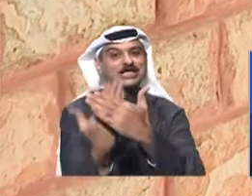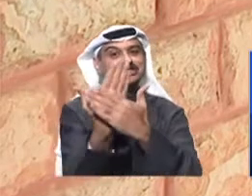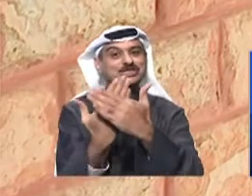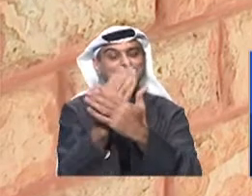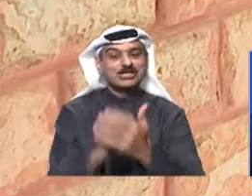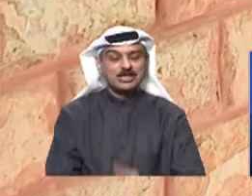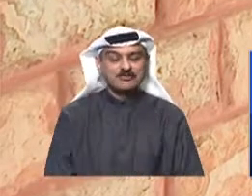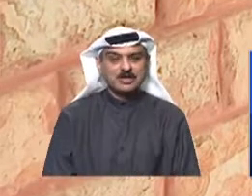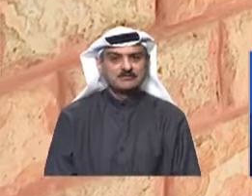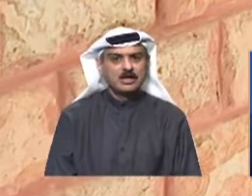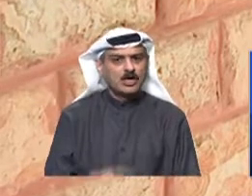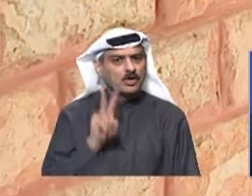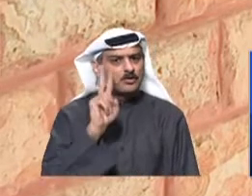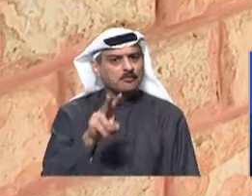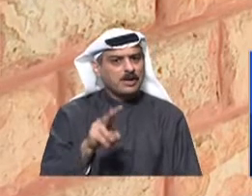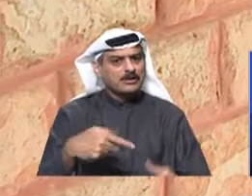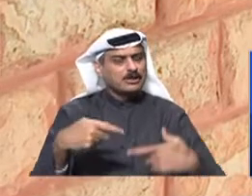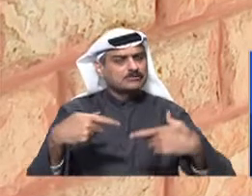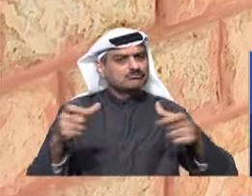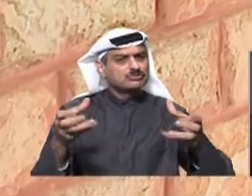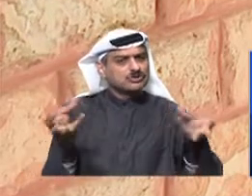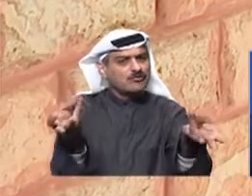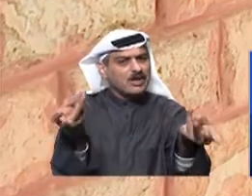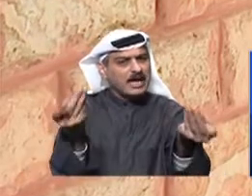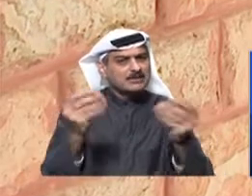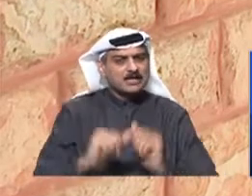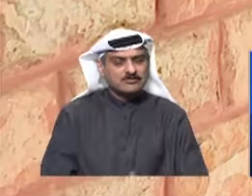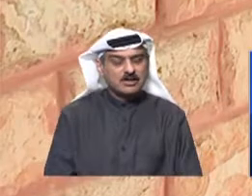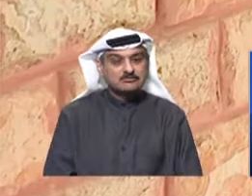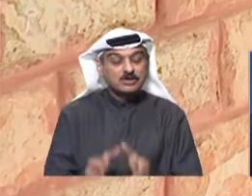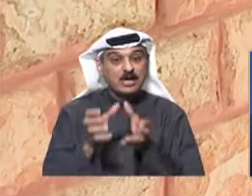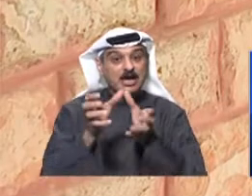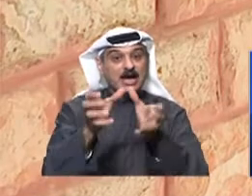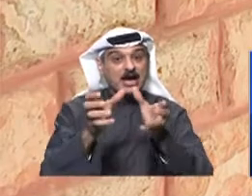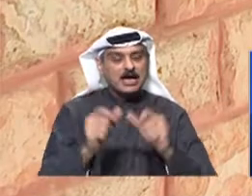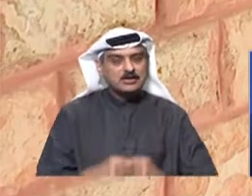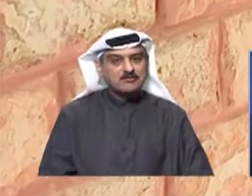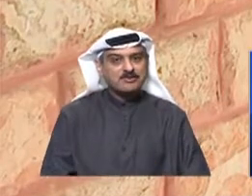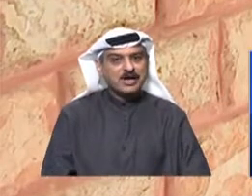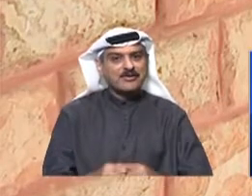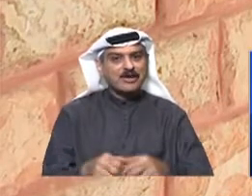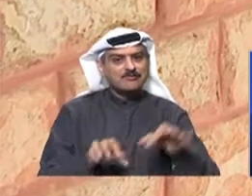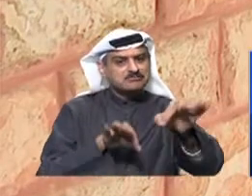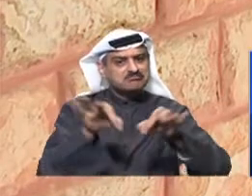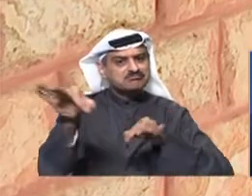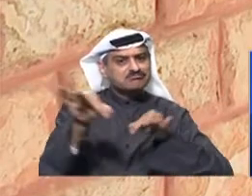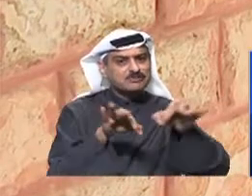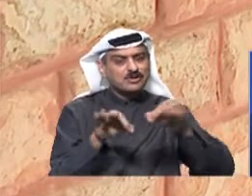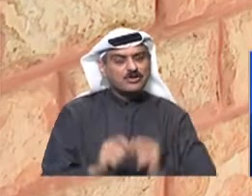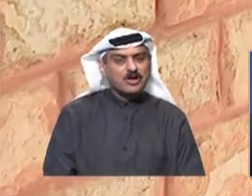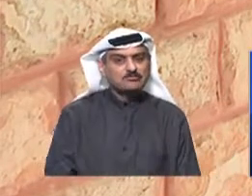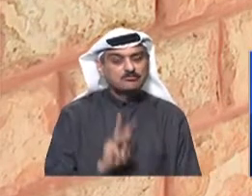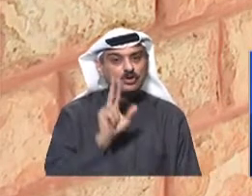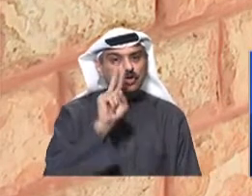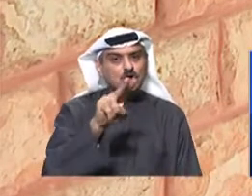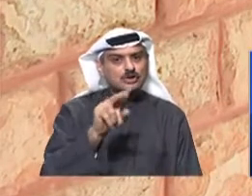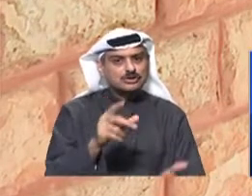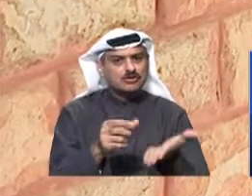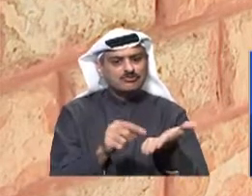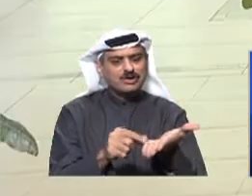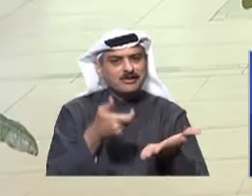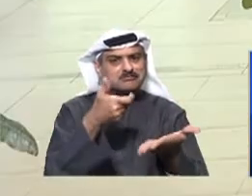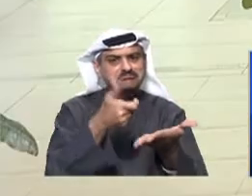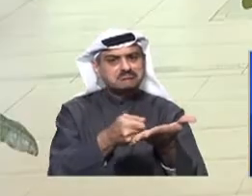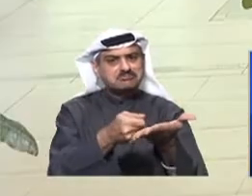ناخذ احصائية العدادات كلها ونحولها الى فريق الأنظمة. هني راح ياخذون شريحة العداد يخزنونها في السيرفر